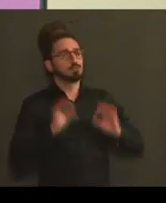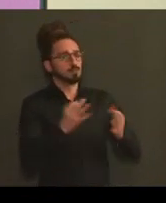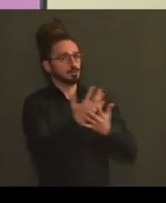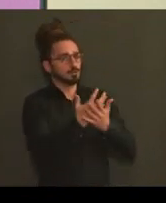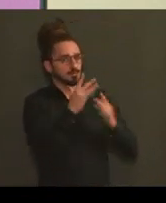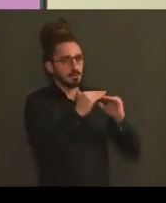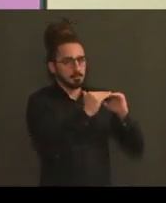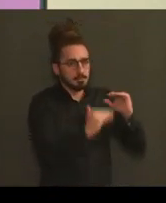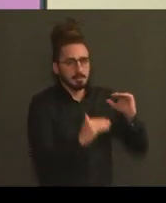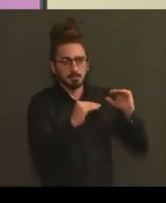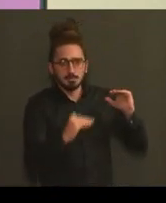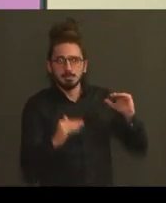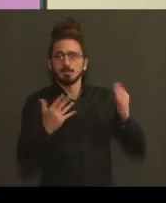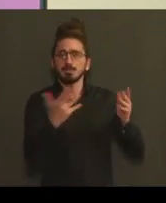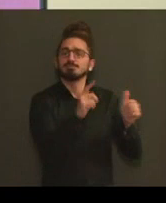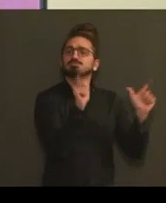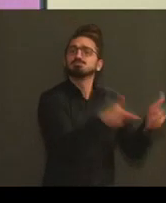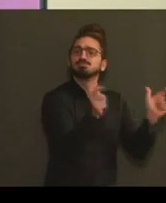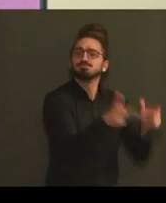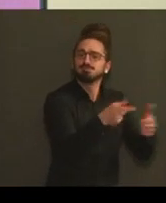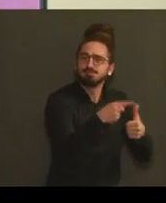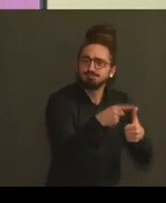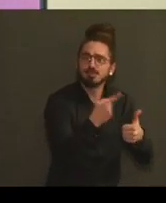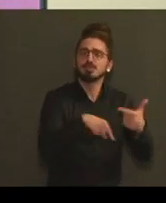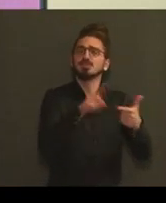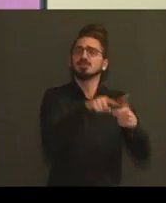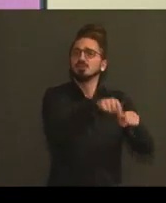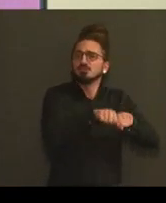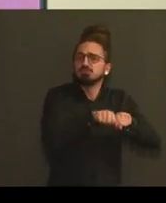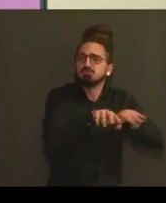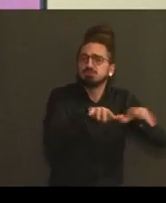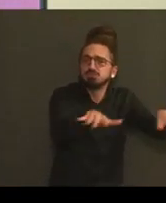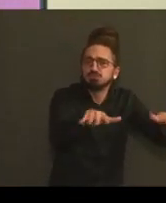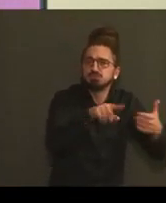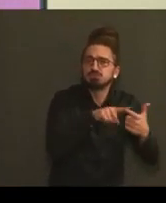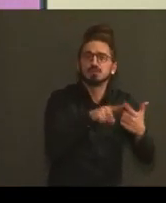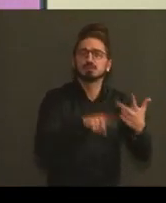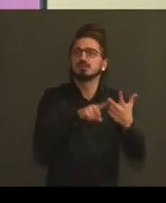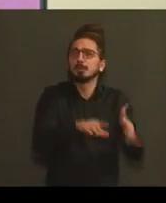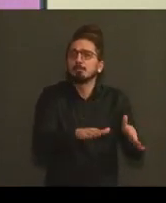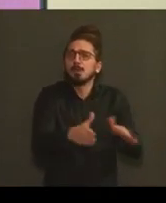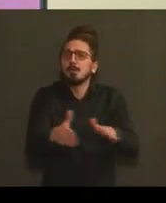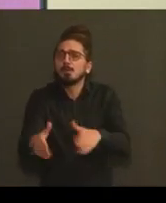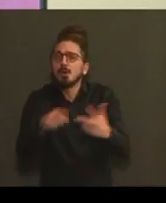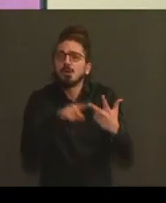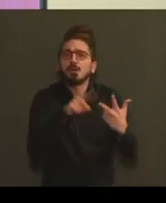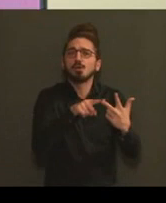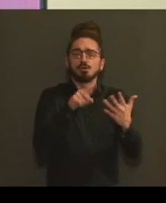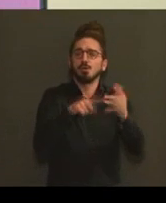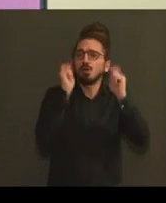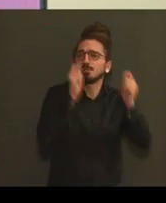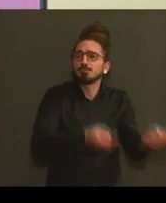qu'il s'agisse des groupes importants, des clusters significatifs, qu'il s'agisse des décès, qu'il s'agisse des hospitalisations, tout